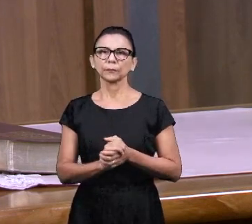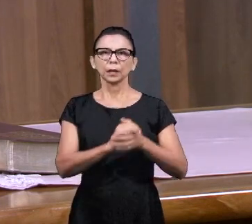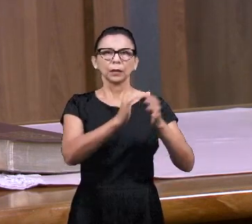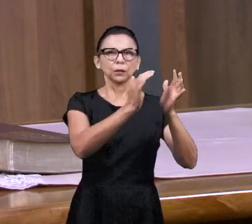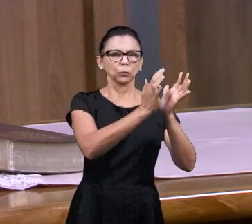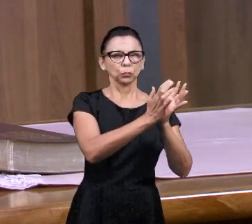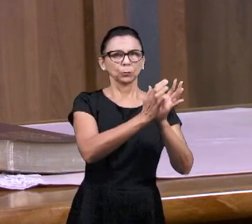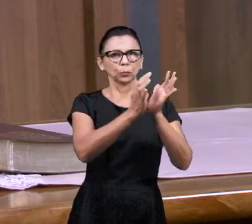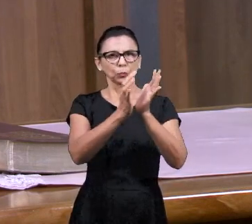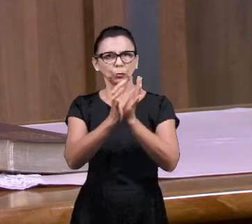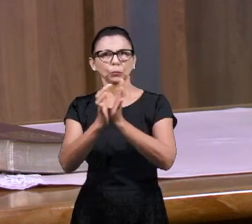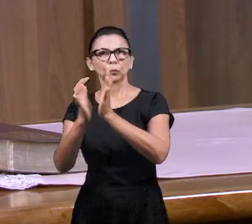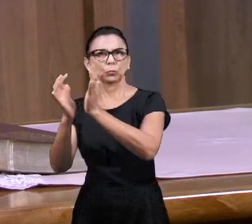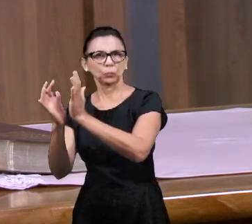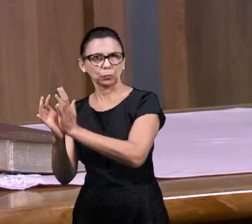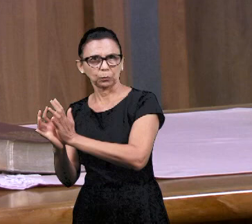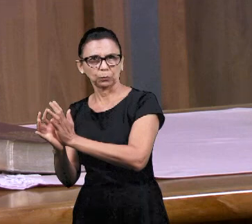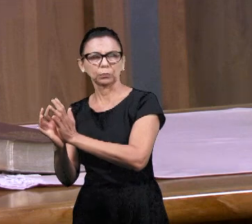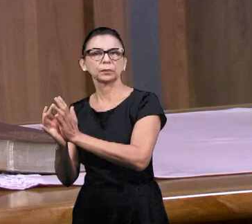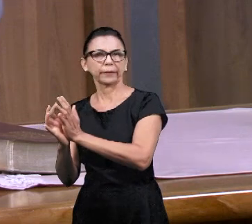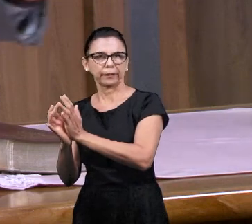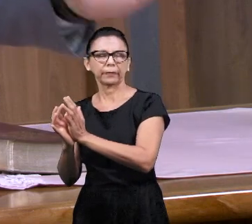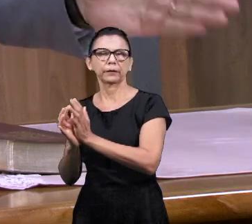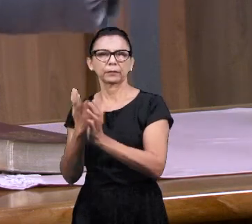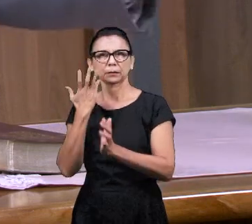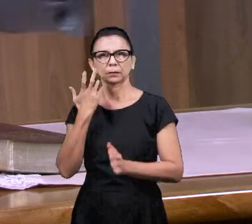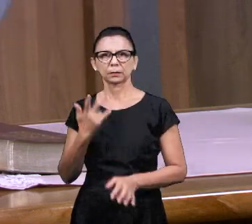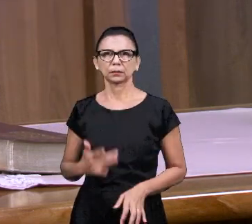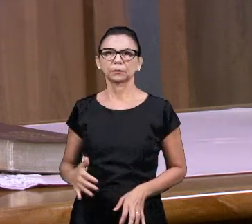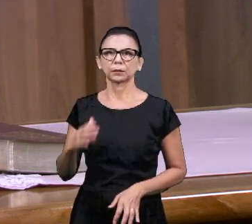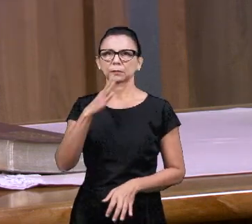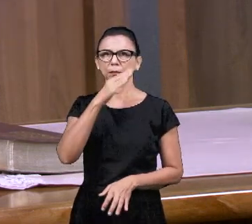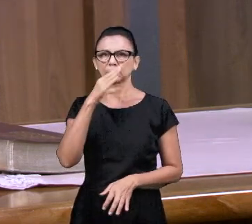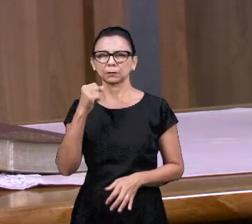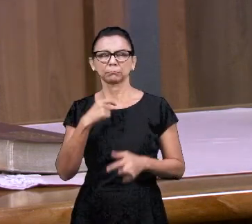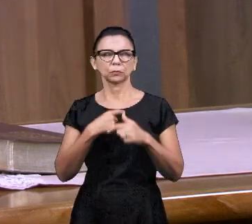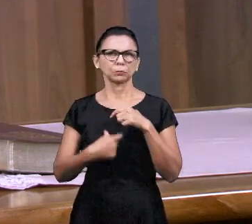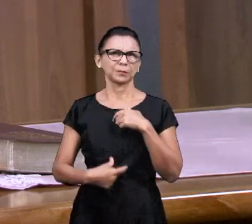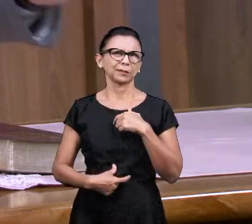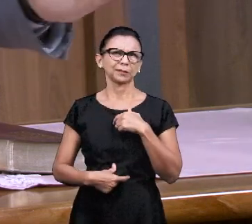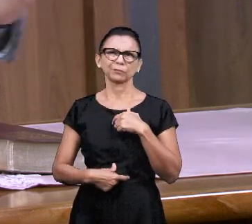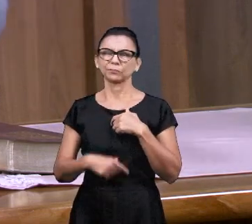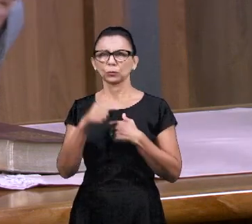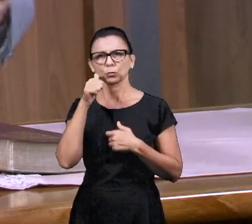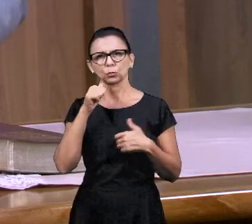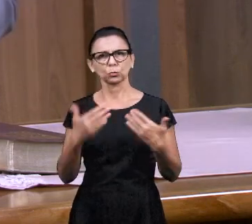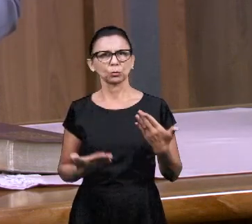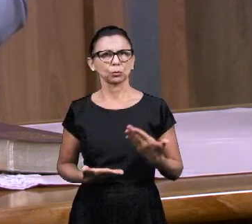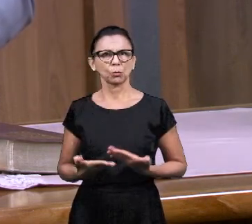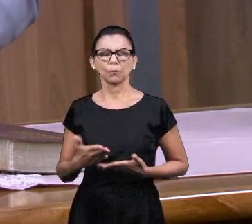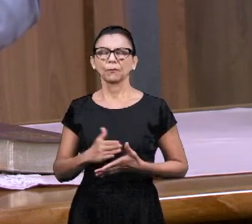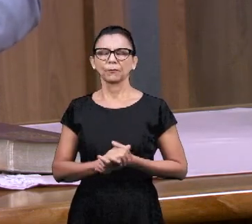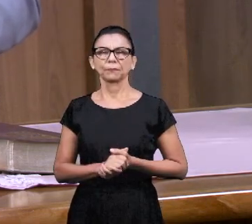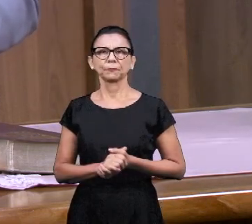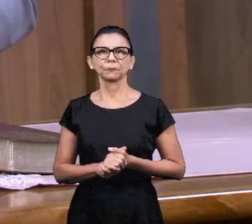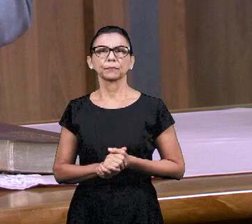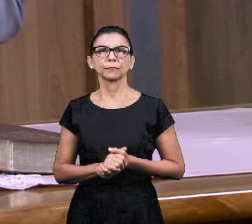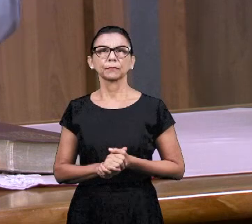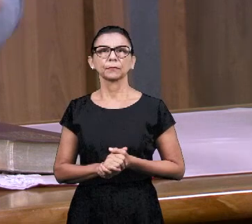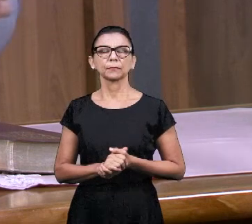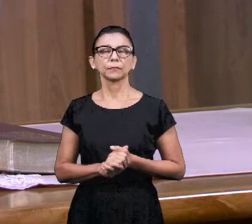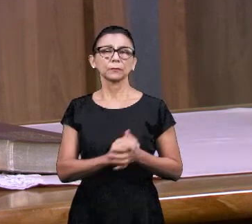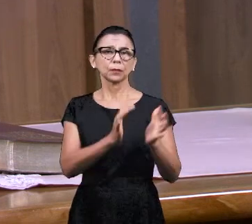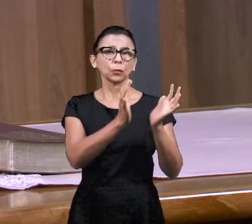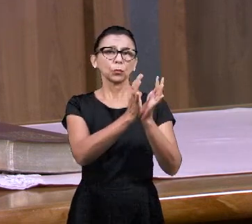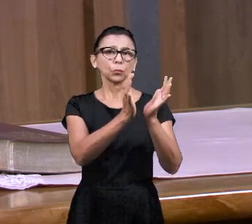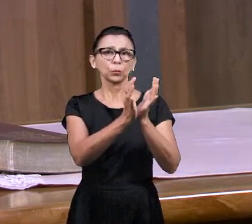divisant entre enfants, intermédiaires, adolescents, ouvriers, jeunes, dames, enfin, dans les groupes. Il y a des questions